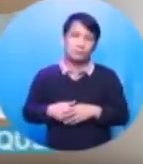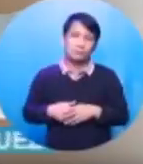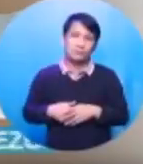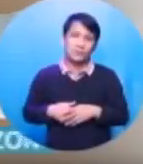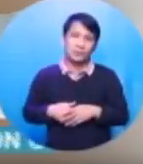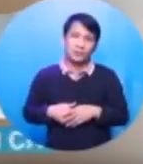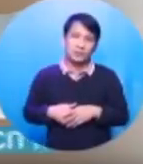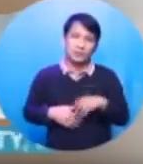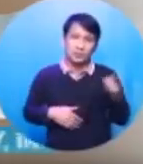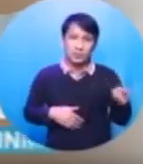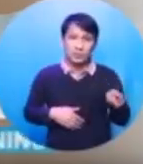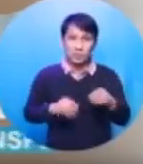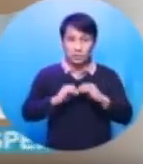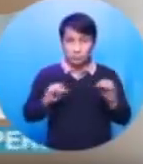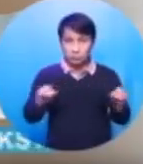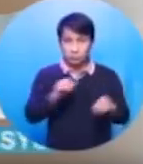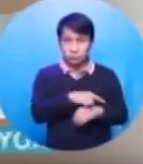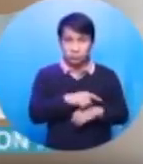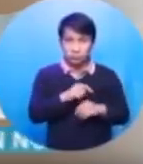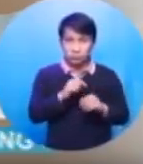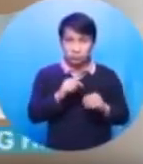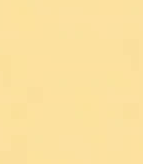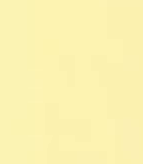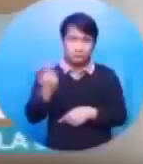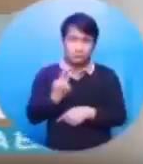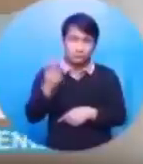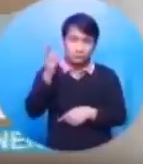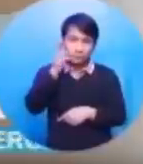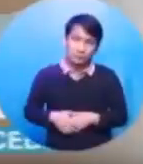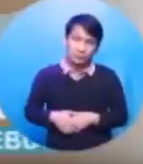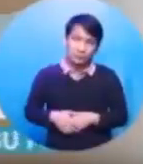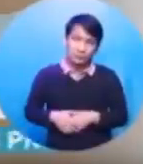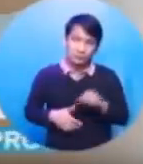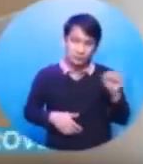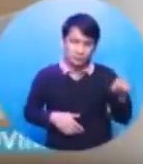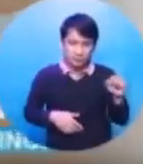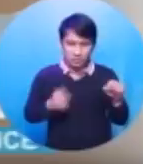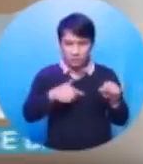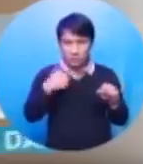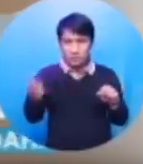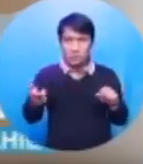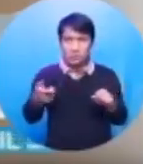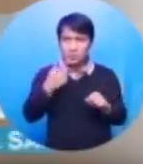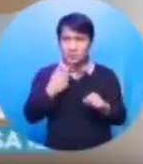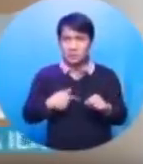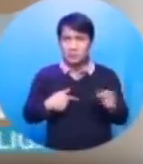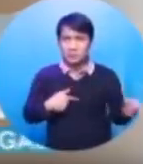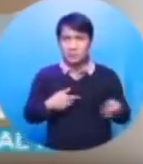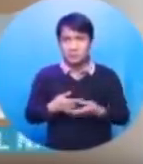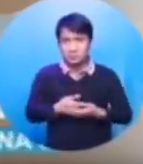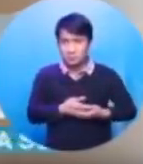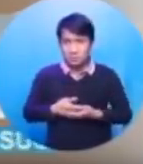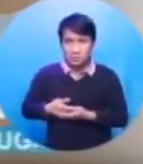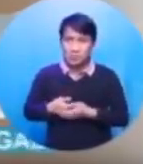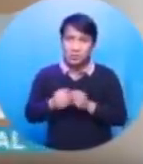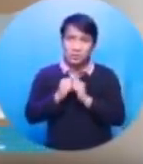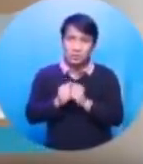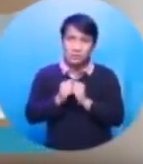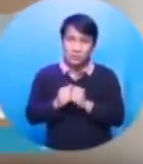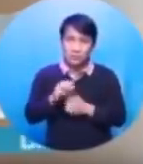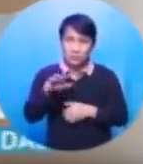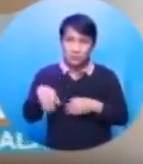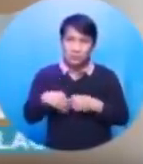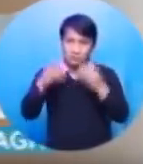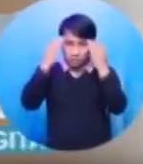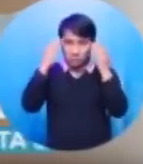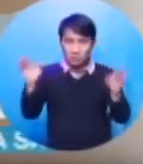po. Ampun ninyong dalawa ni Regina? Opo. Regina? Yes, sir. Meron palang baby rito na kasali.